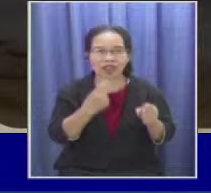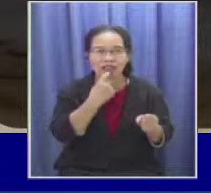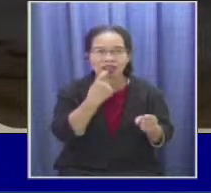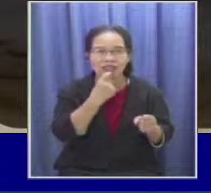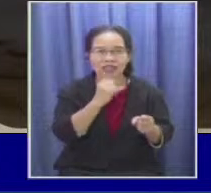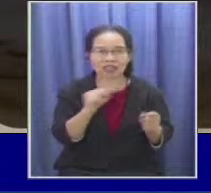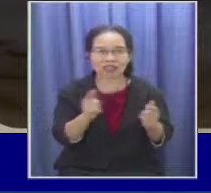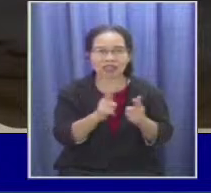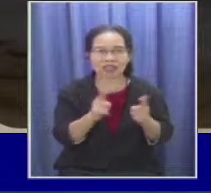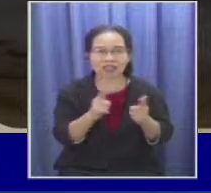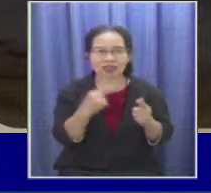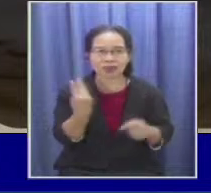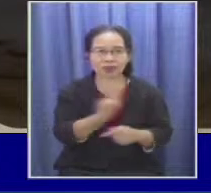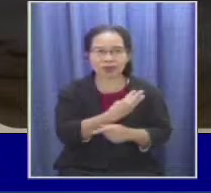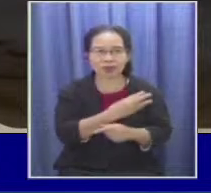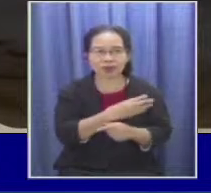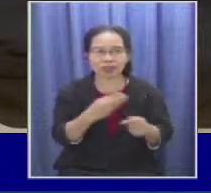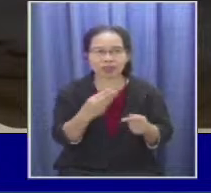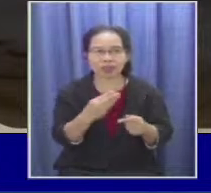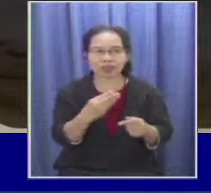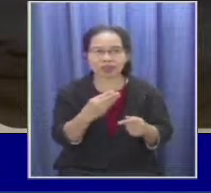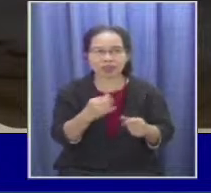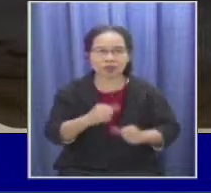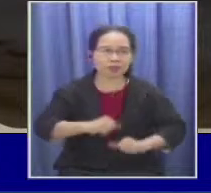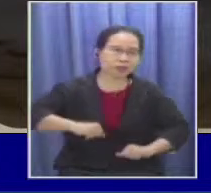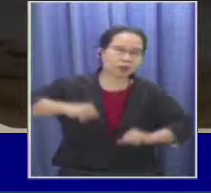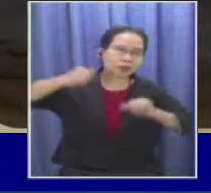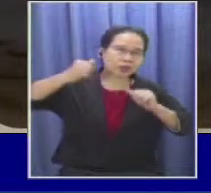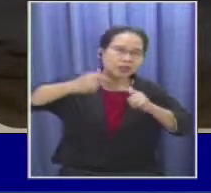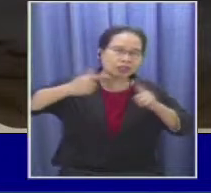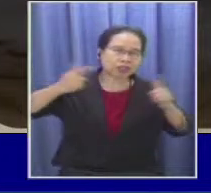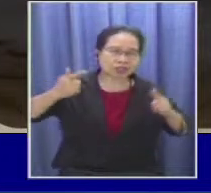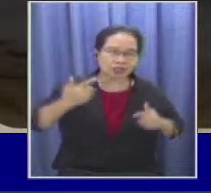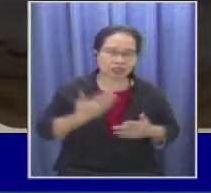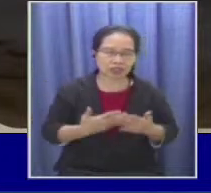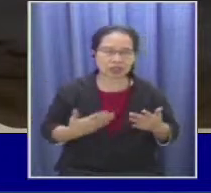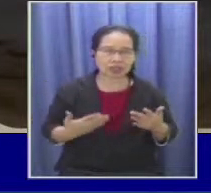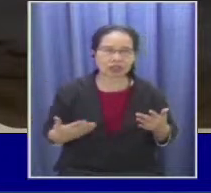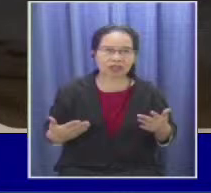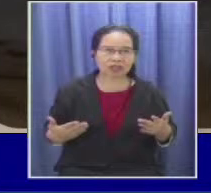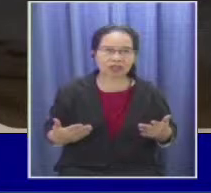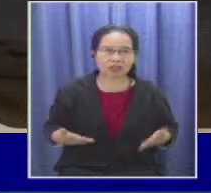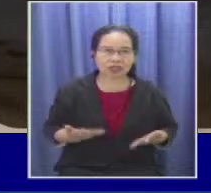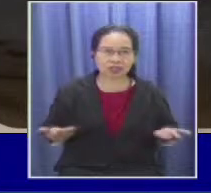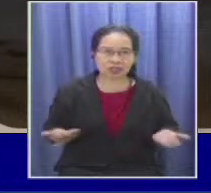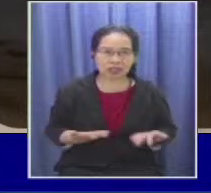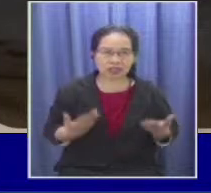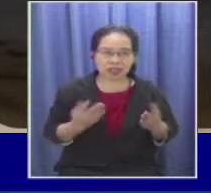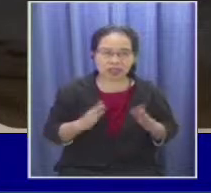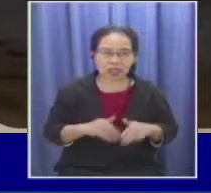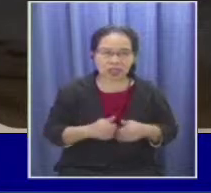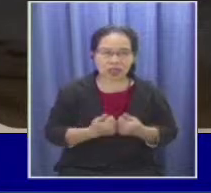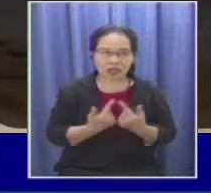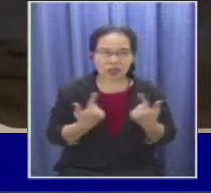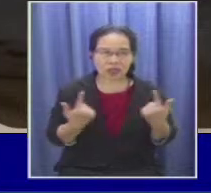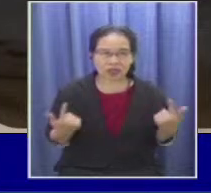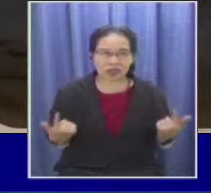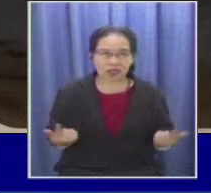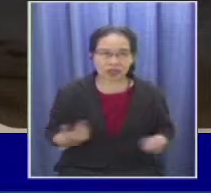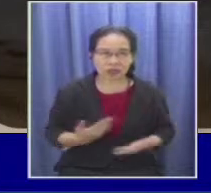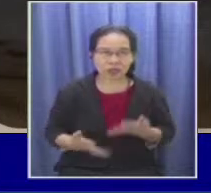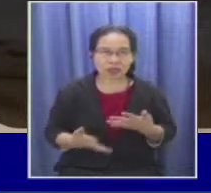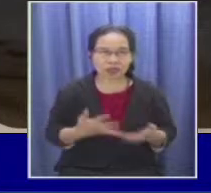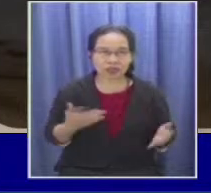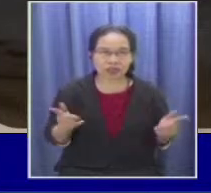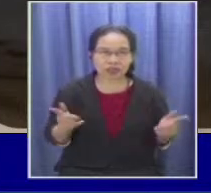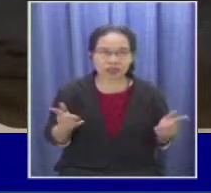Sara na tɛkyerɛma nso yɛ ɔhonam akwa amu ade ketewa na nso ɔhoahoa ne ho ade kɛse ho